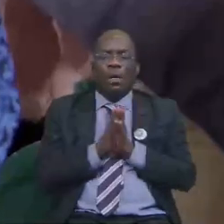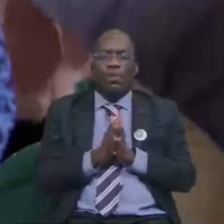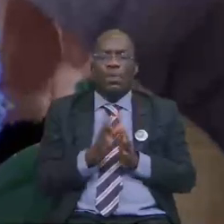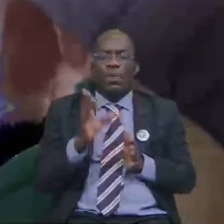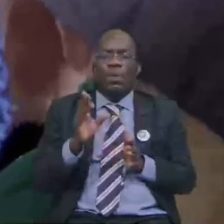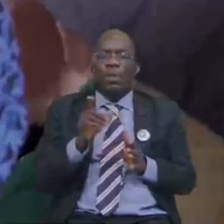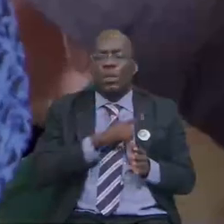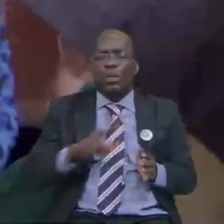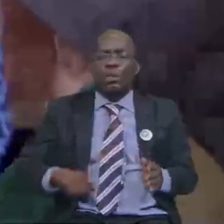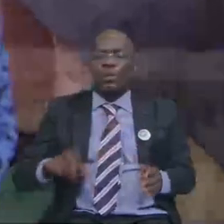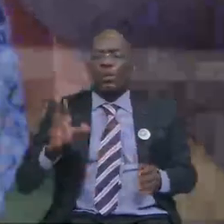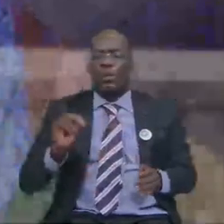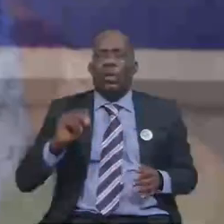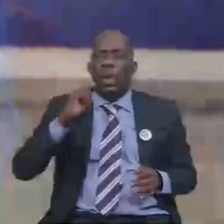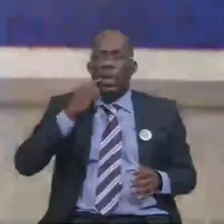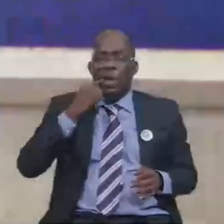regrets